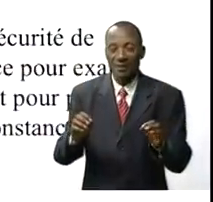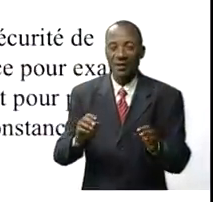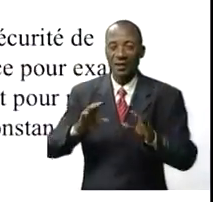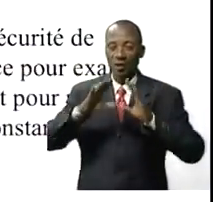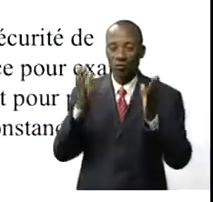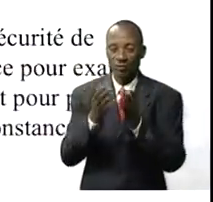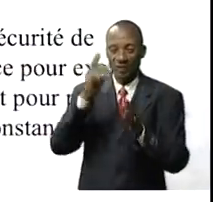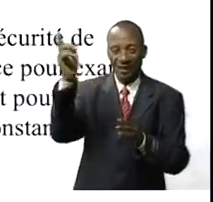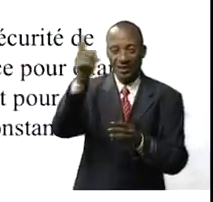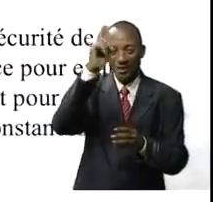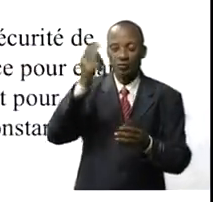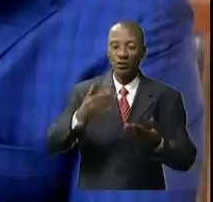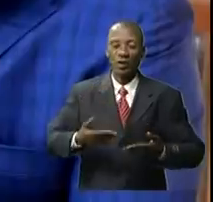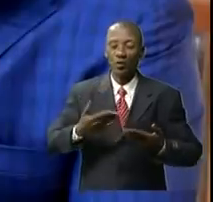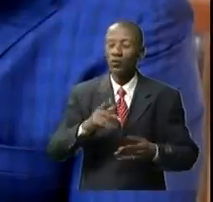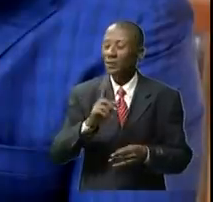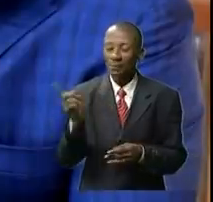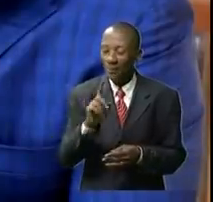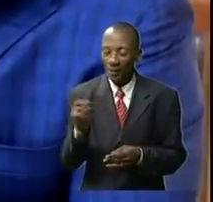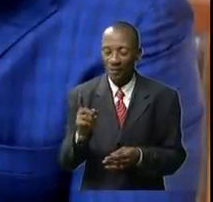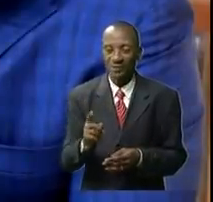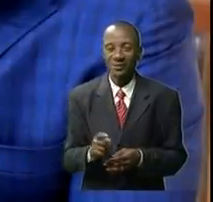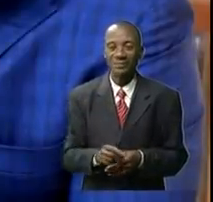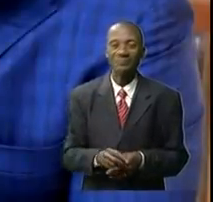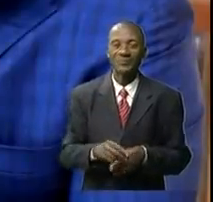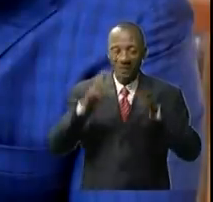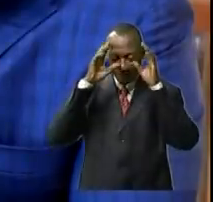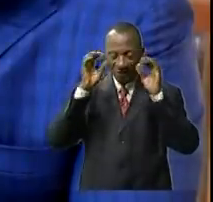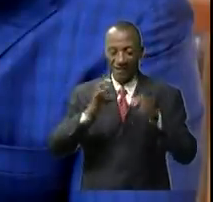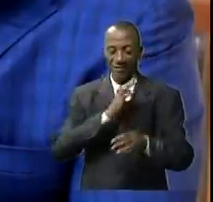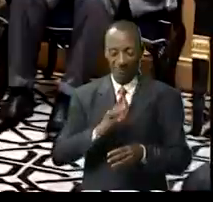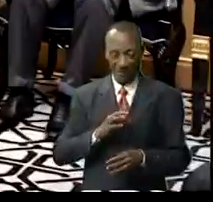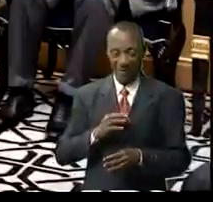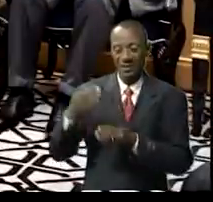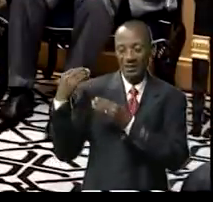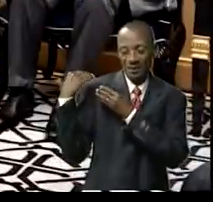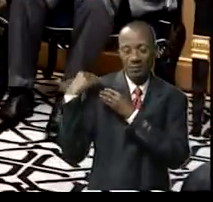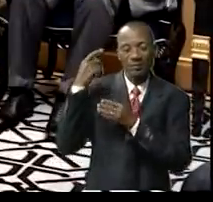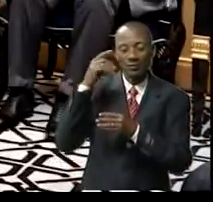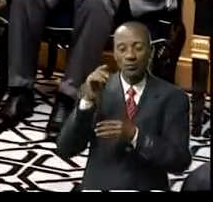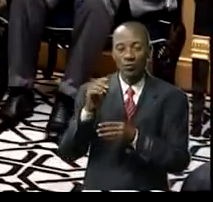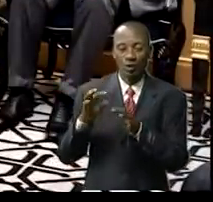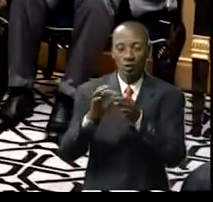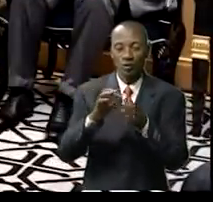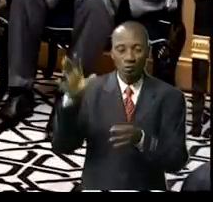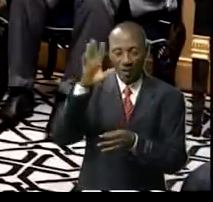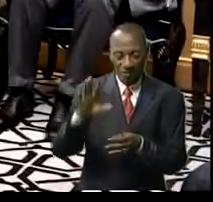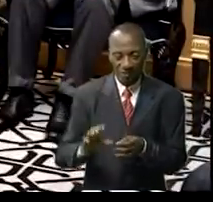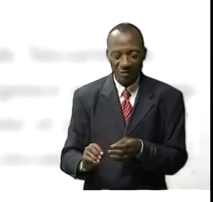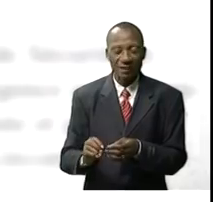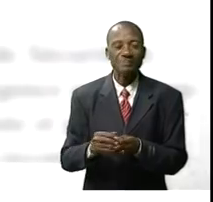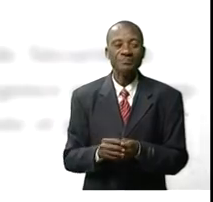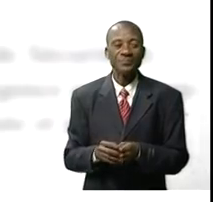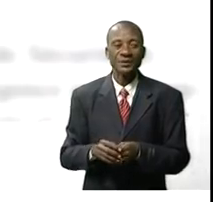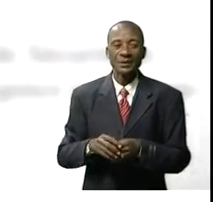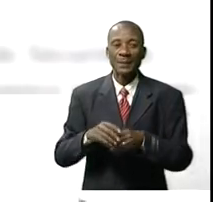communiqué publié dans la soirée de dimanche, le président en exercice de l'Union africaine, Félix-Antoine Tshisekedi, et Moussa Faki Mahamat, président de la